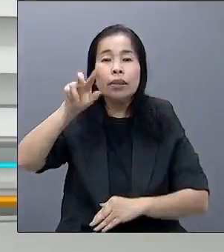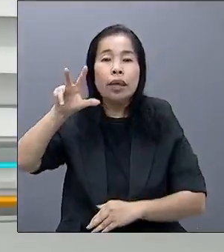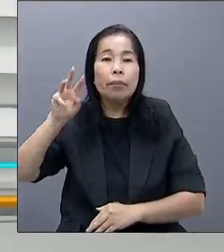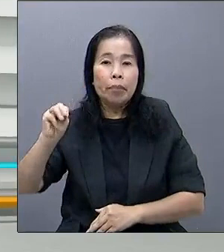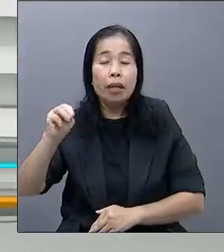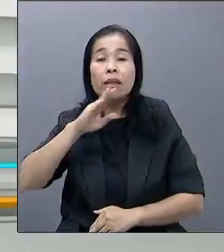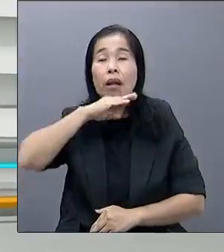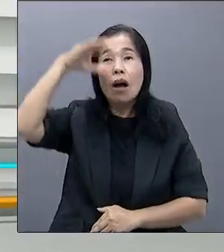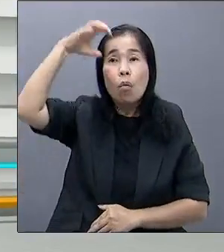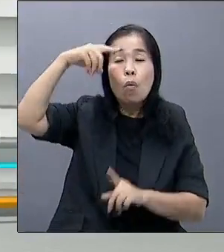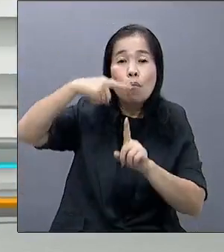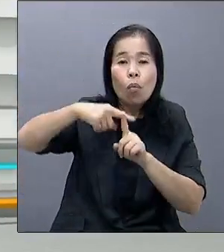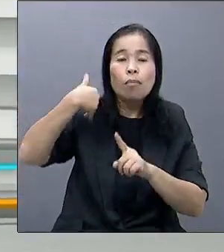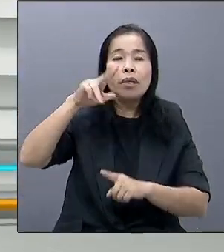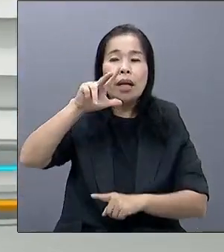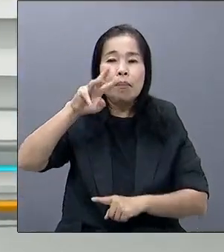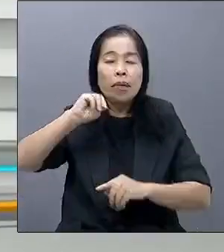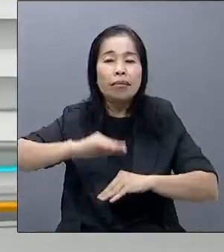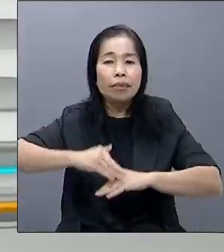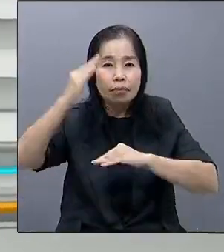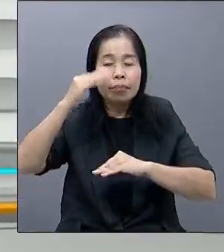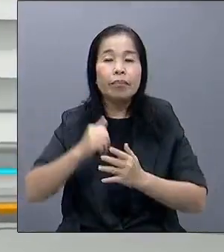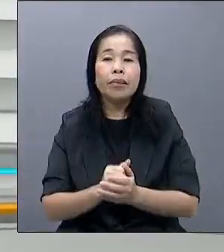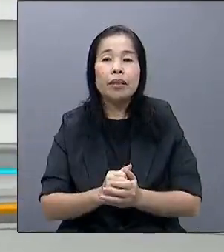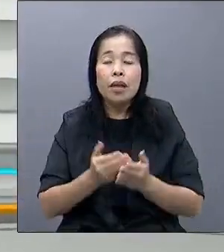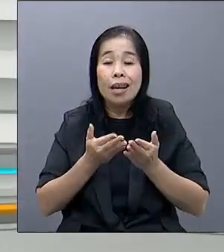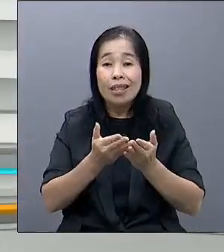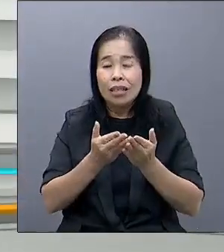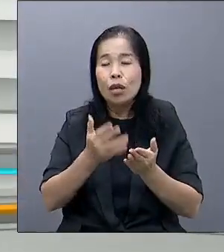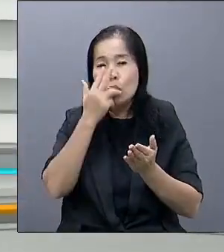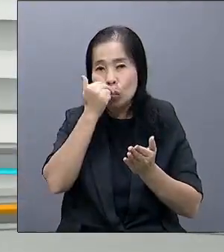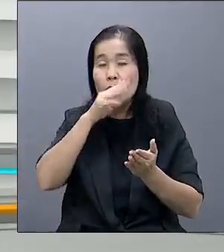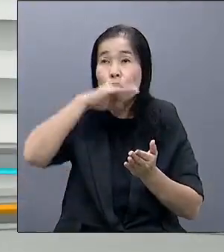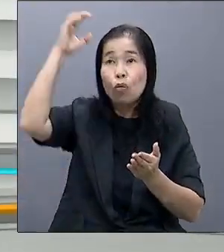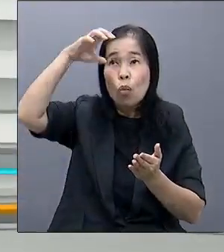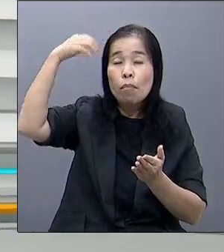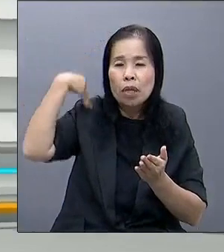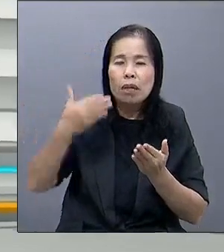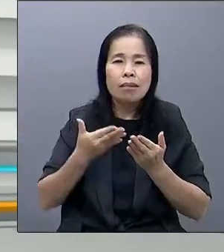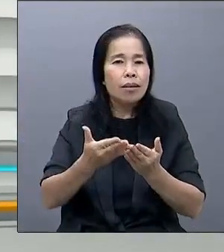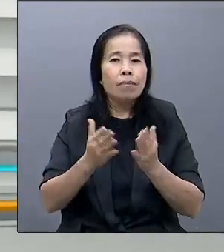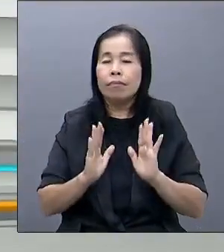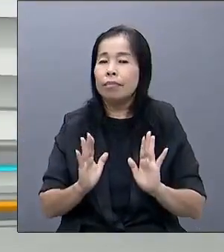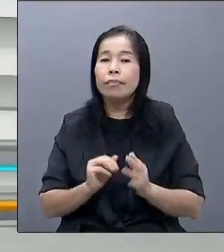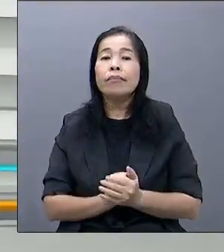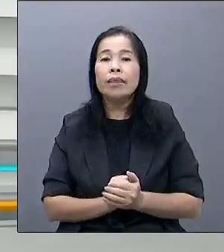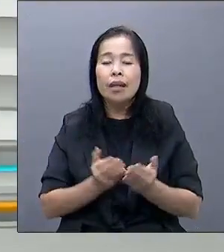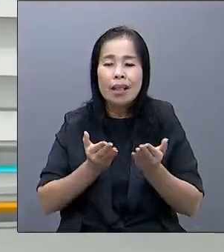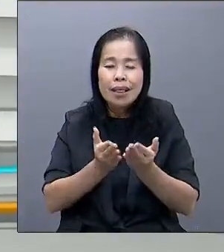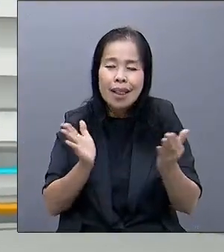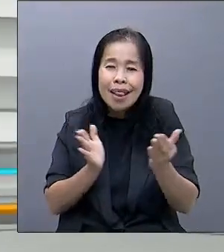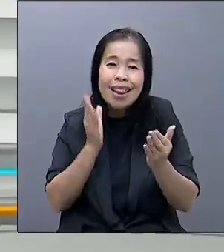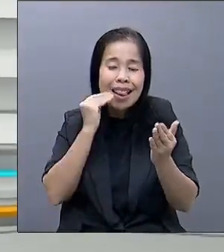การดินฟ้าวิค เดยมาต